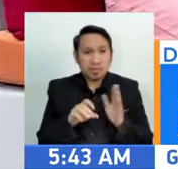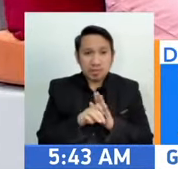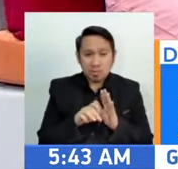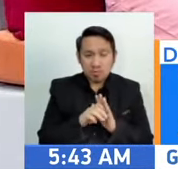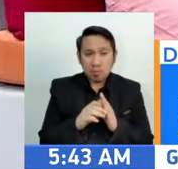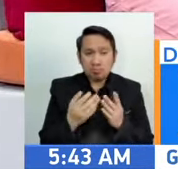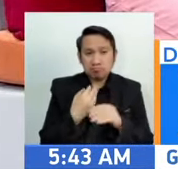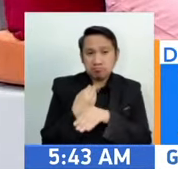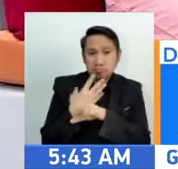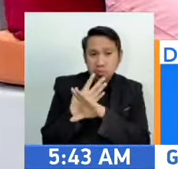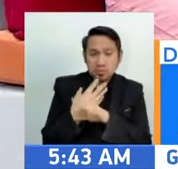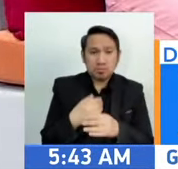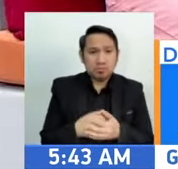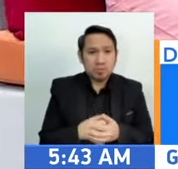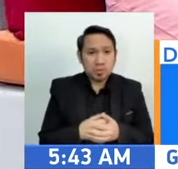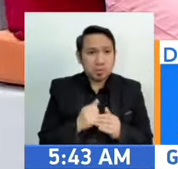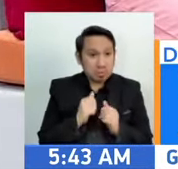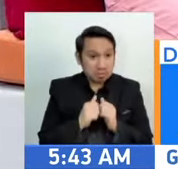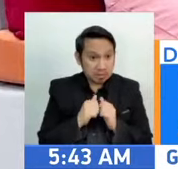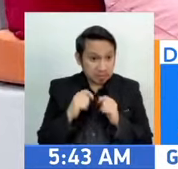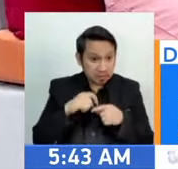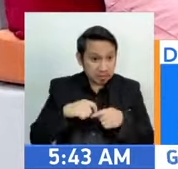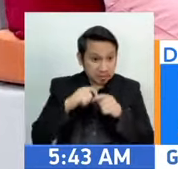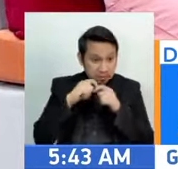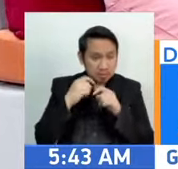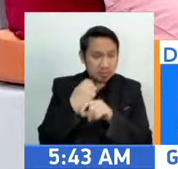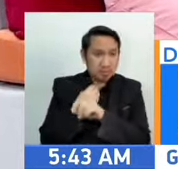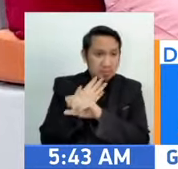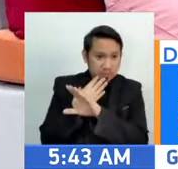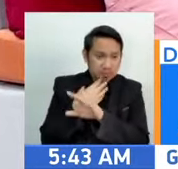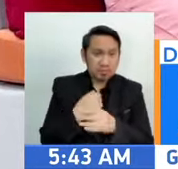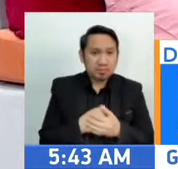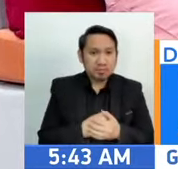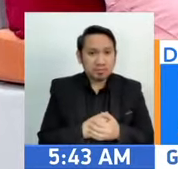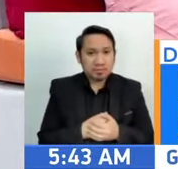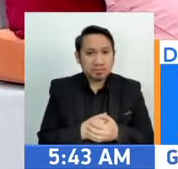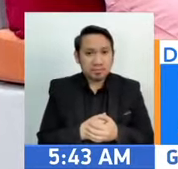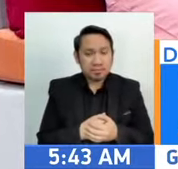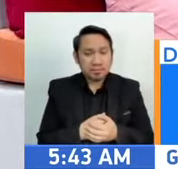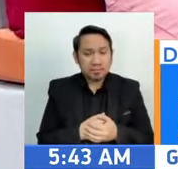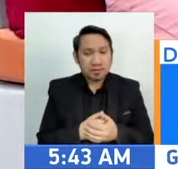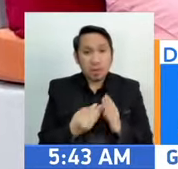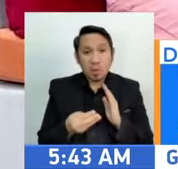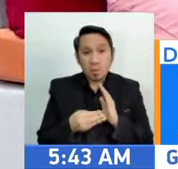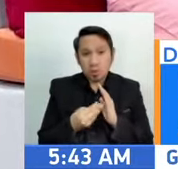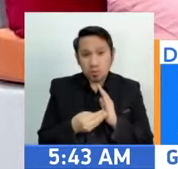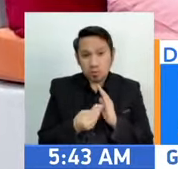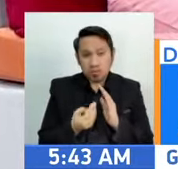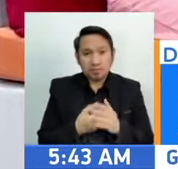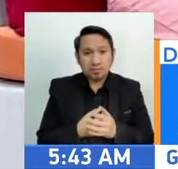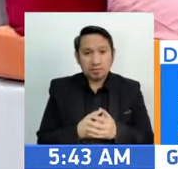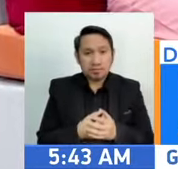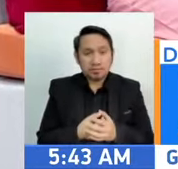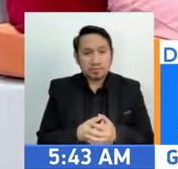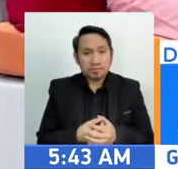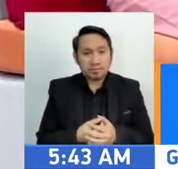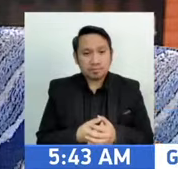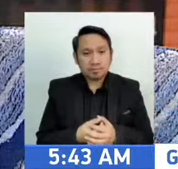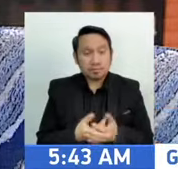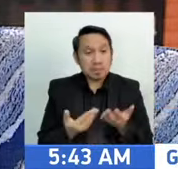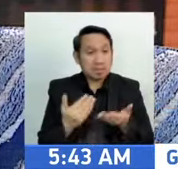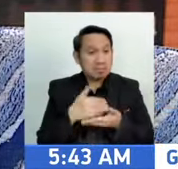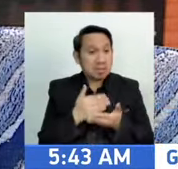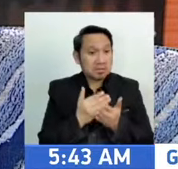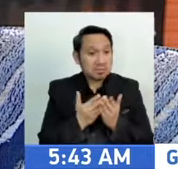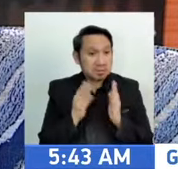ano? Biglang online sila. Baka problema pag online, takawan ng gadget yung mga bata. Ganun. Posible. Samantala, pasado